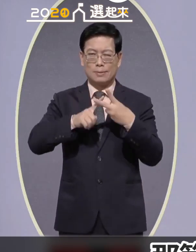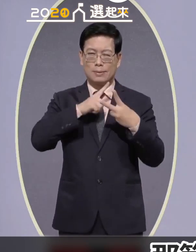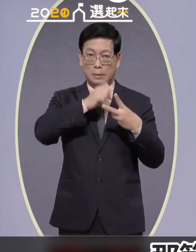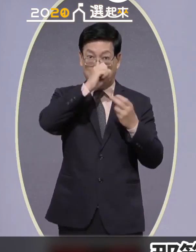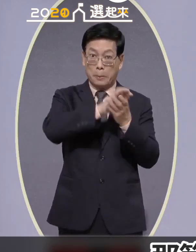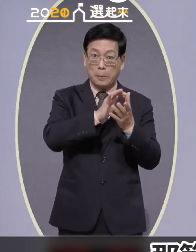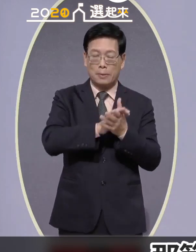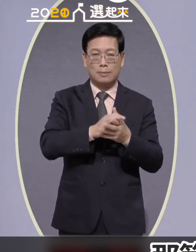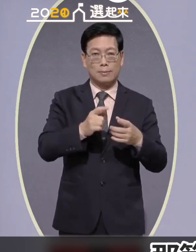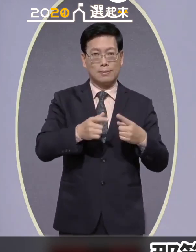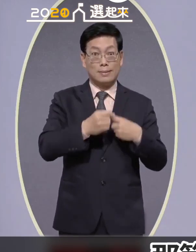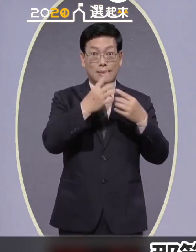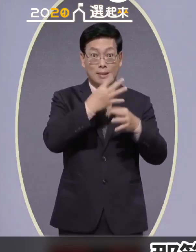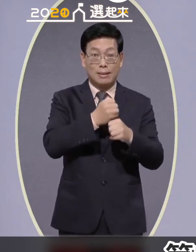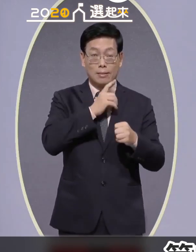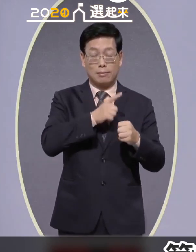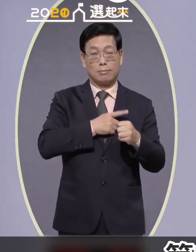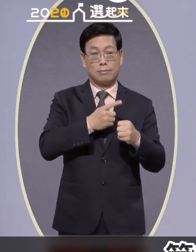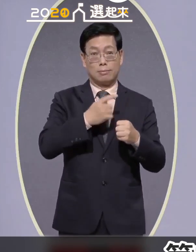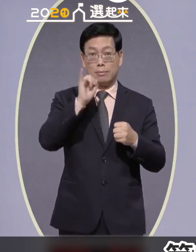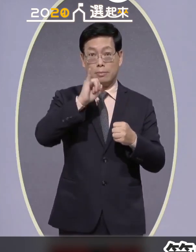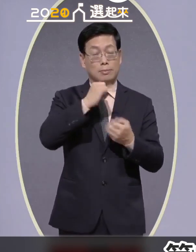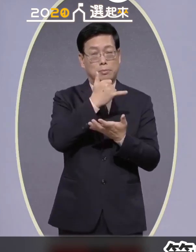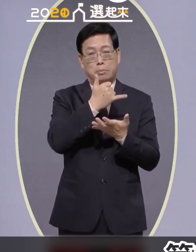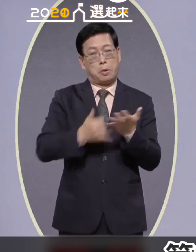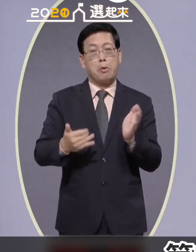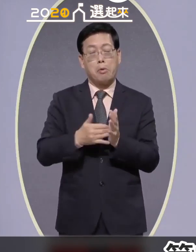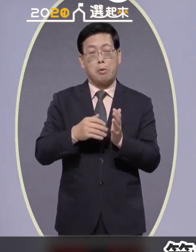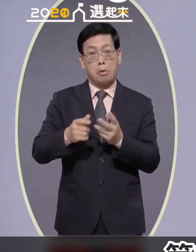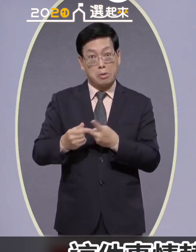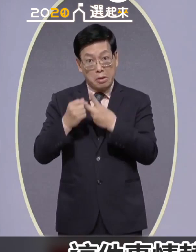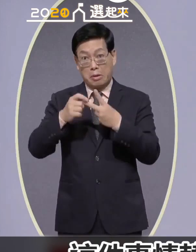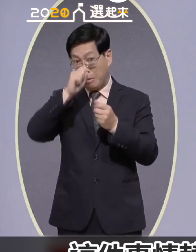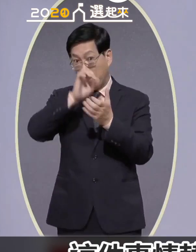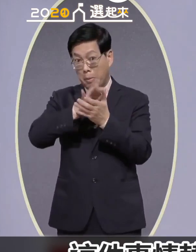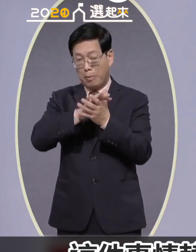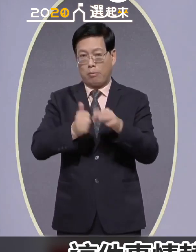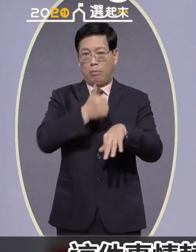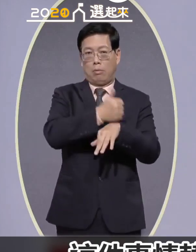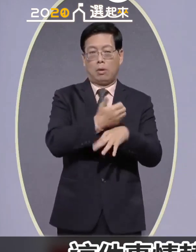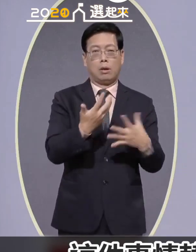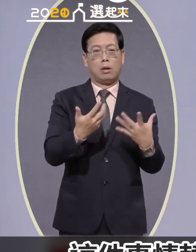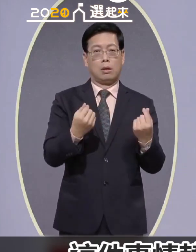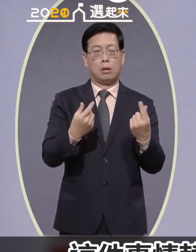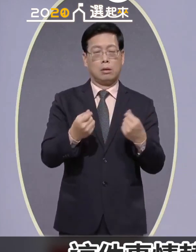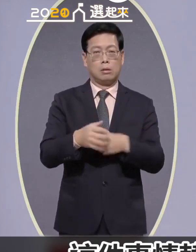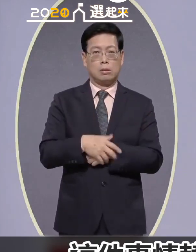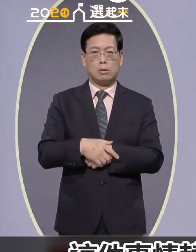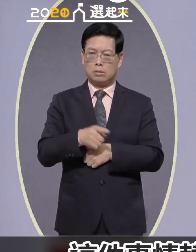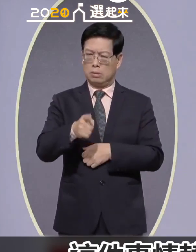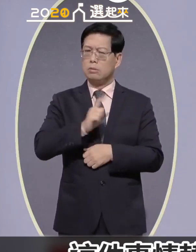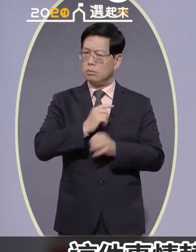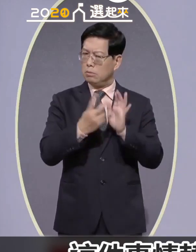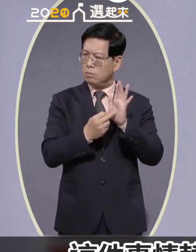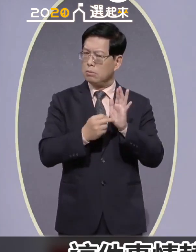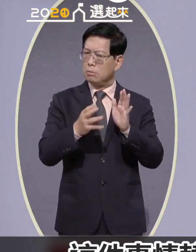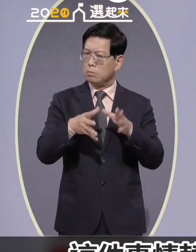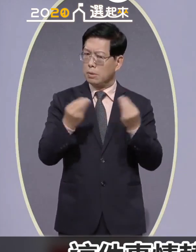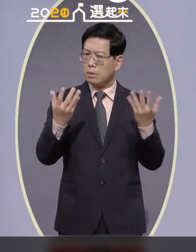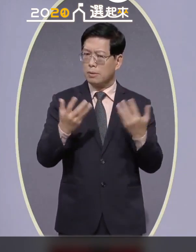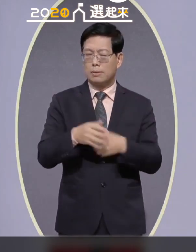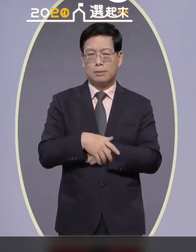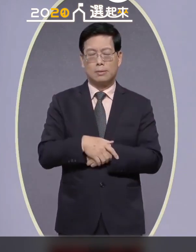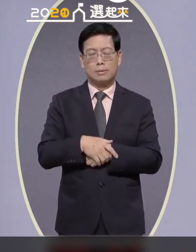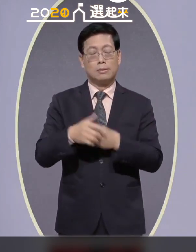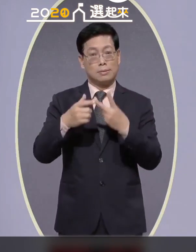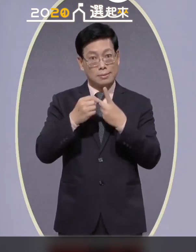闺蜜第一号闺蜜辞职了以后，第二号闺蜜又变成主蜜，这件事情韩市长有没有好好的解释一下呢？